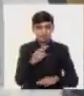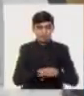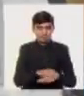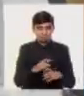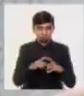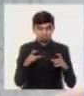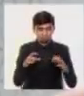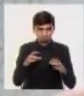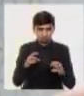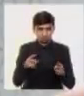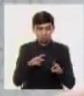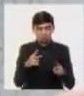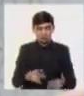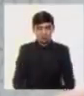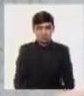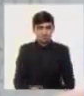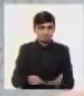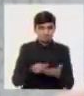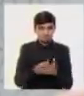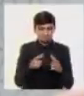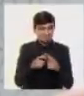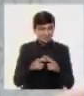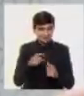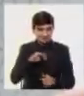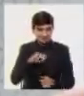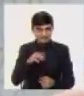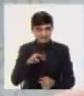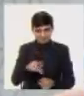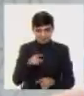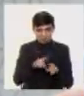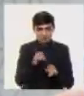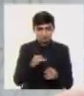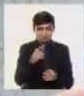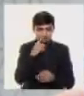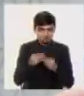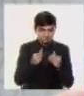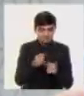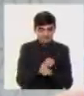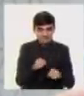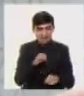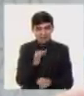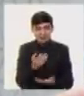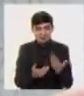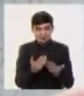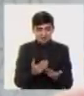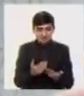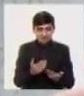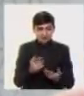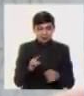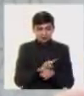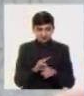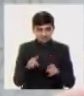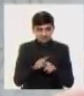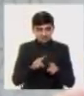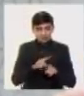размеров купюры. К платежным банкнотам относятся подлинные банкноты, имеющие